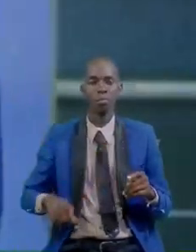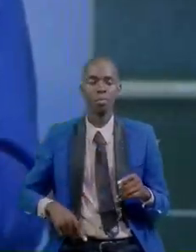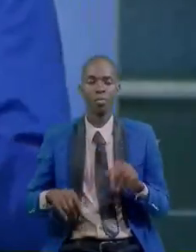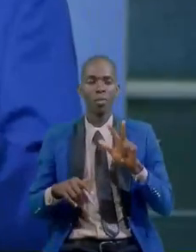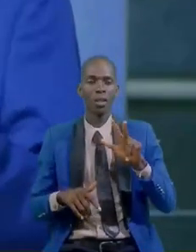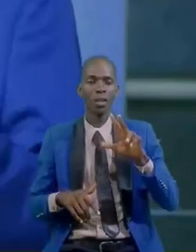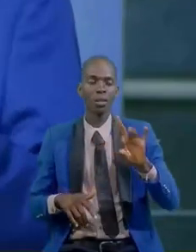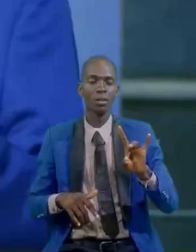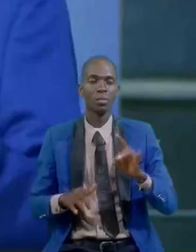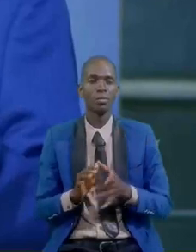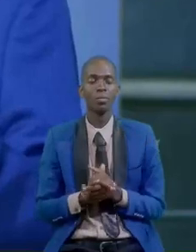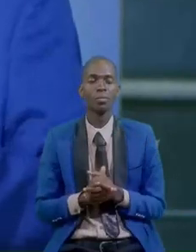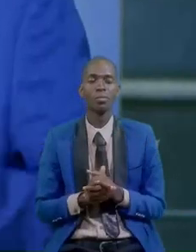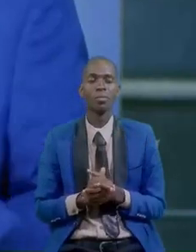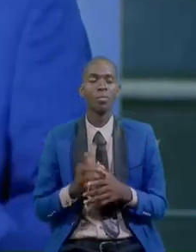Verset 38.